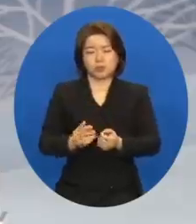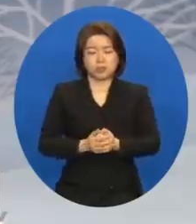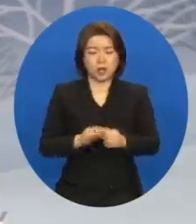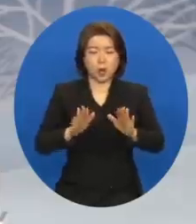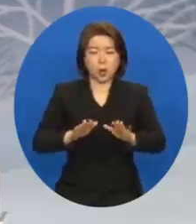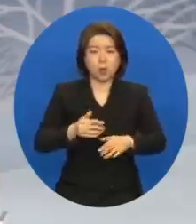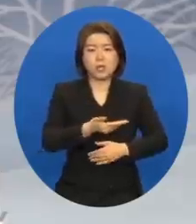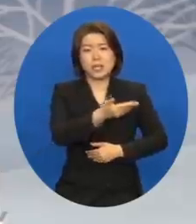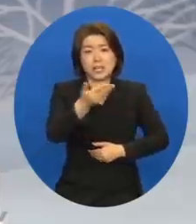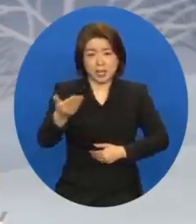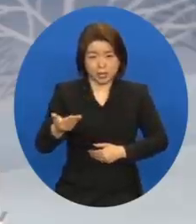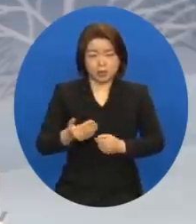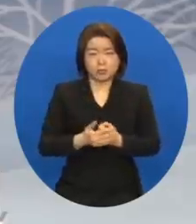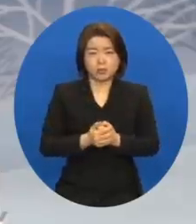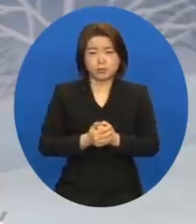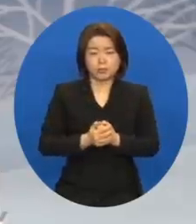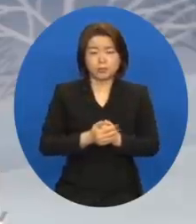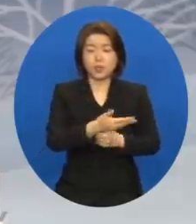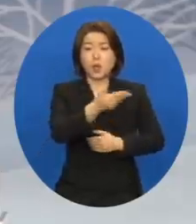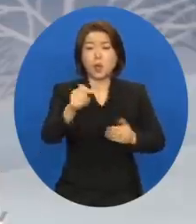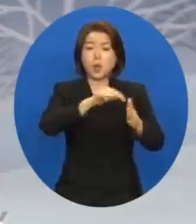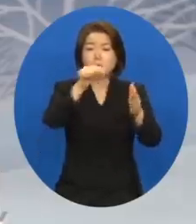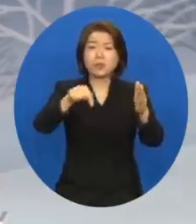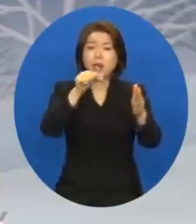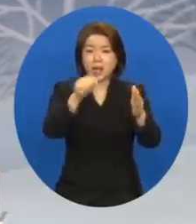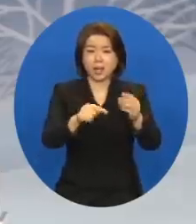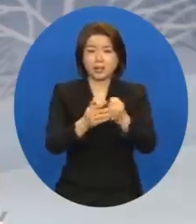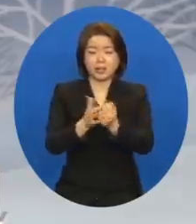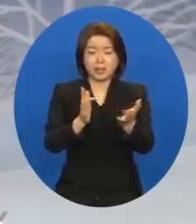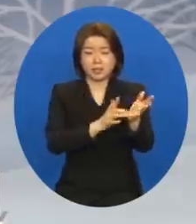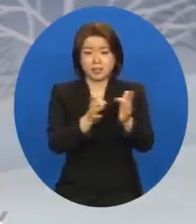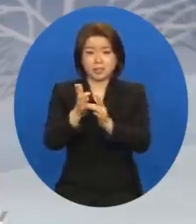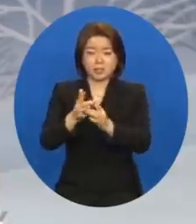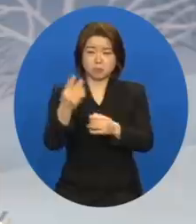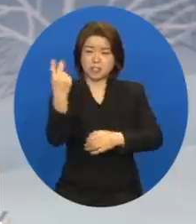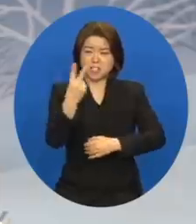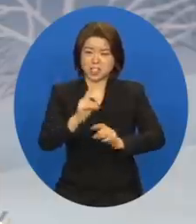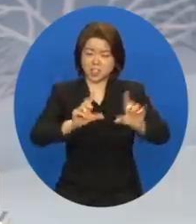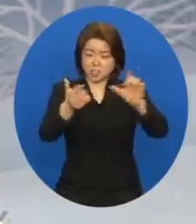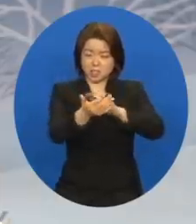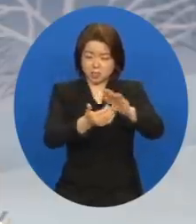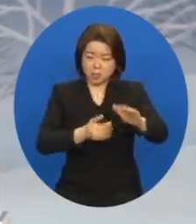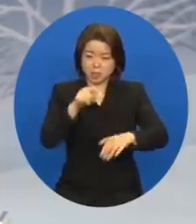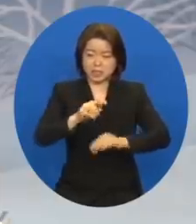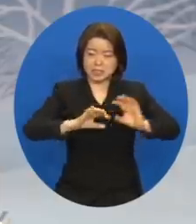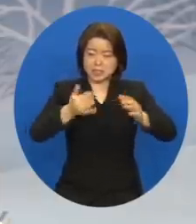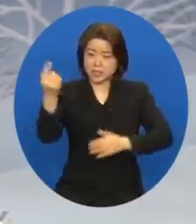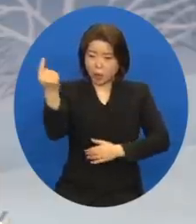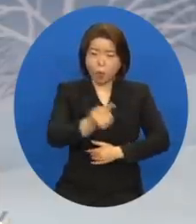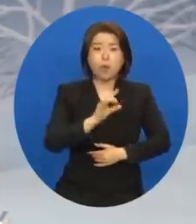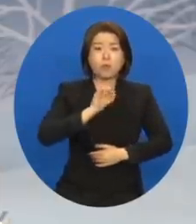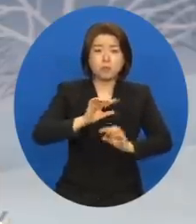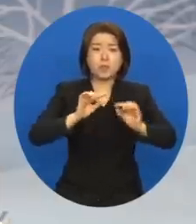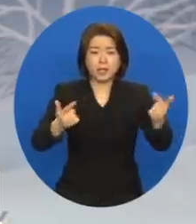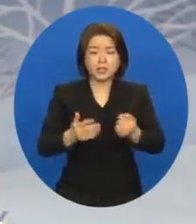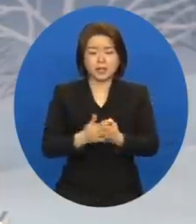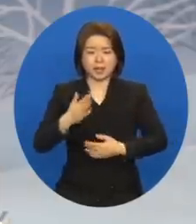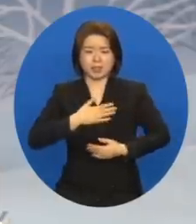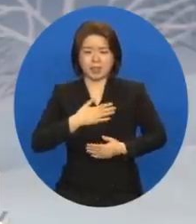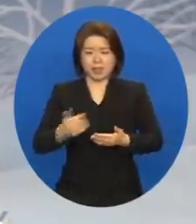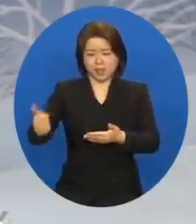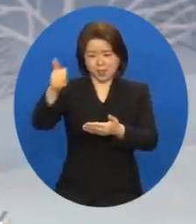드신 여러분, 여러분 안에 예수님이 2000년 전에 이 땅에 오셨을 뿐만 아니고 내